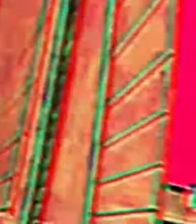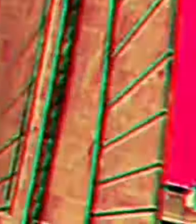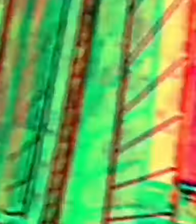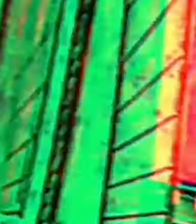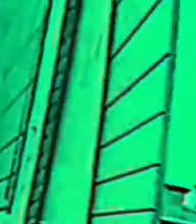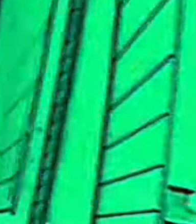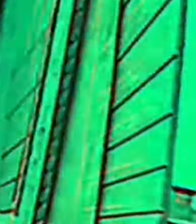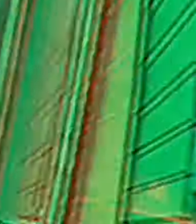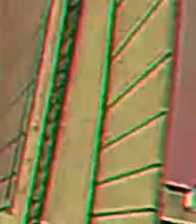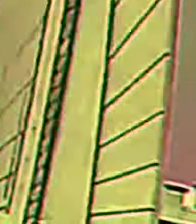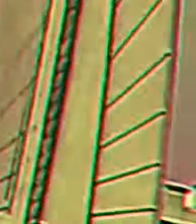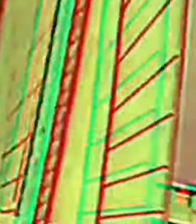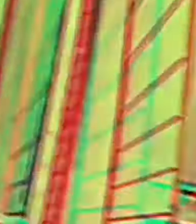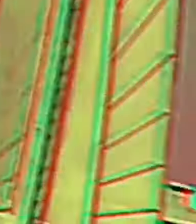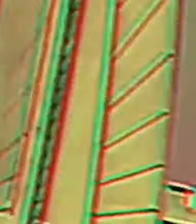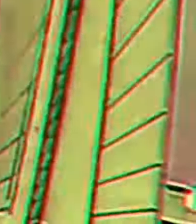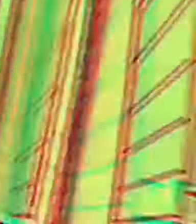ครับ